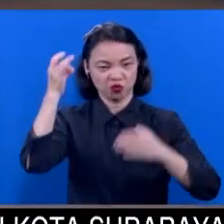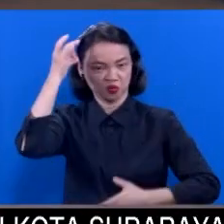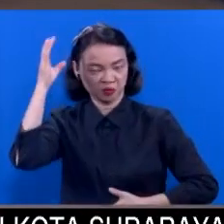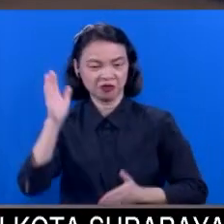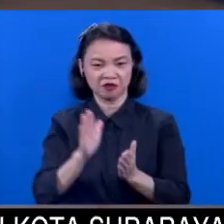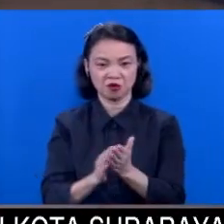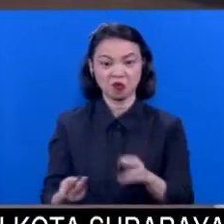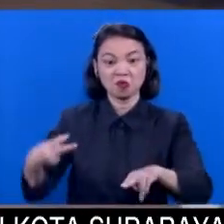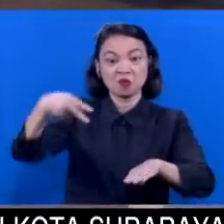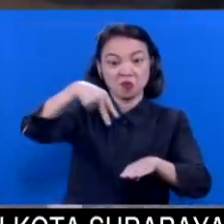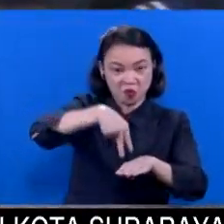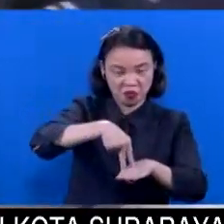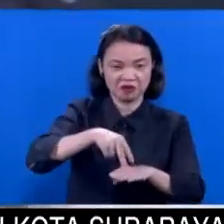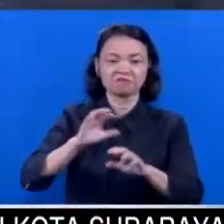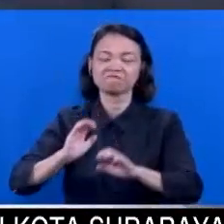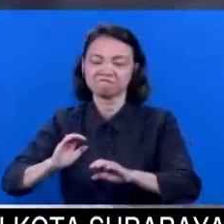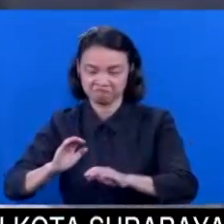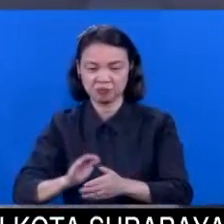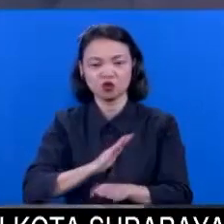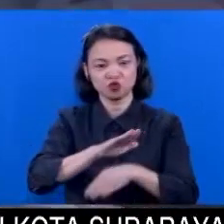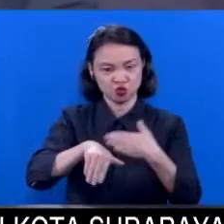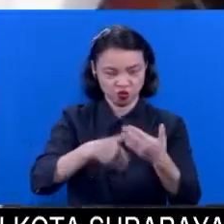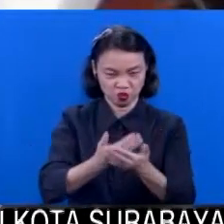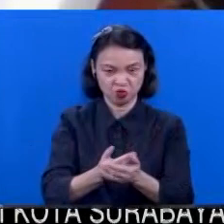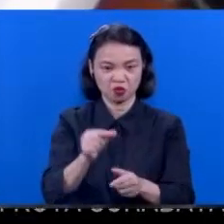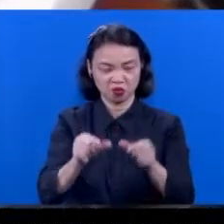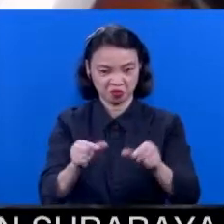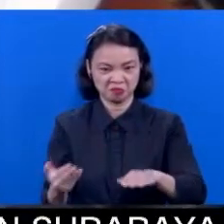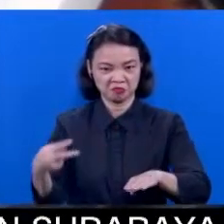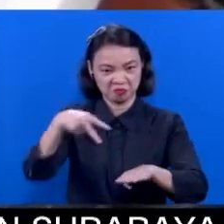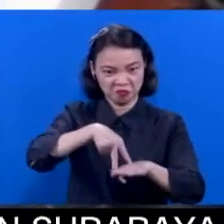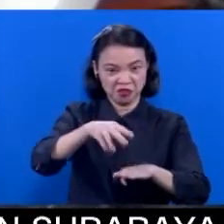penumpangnya selanjutnya ditahan. Seluruh penumpang truk selanjutnya